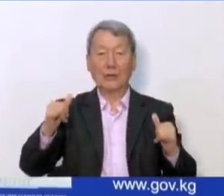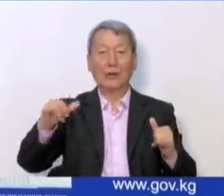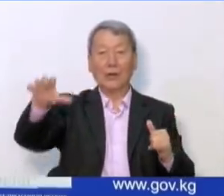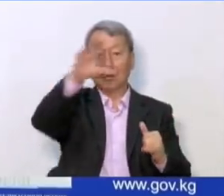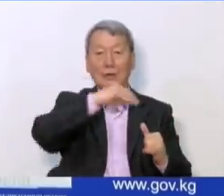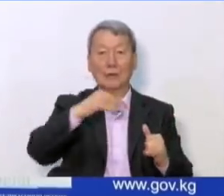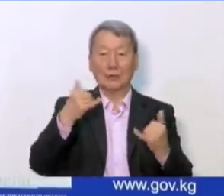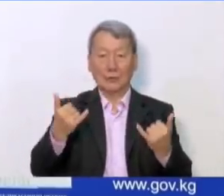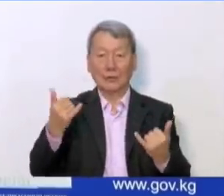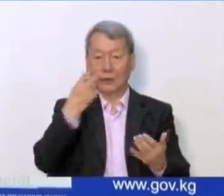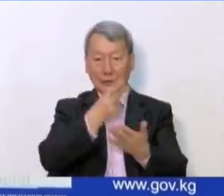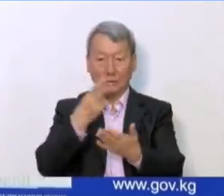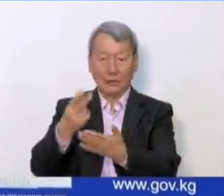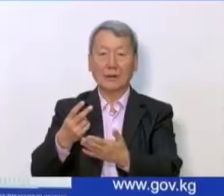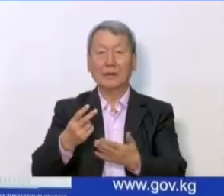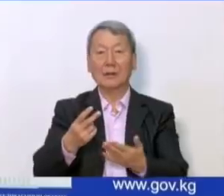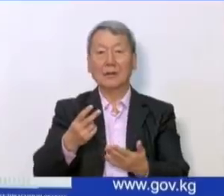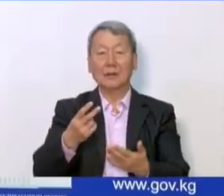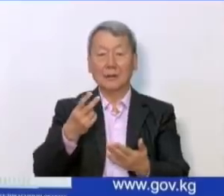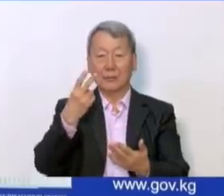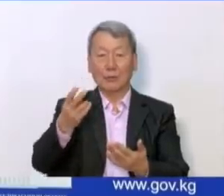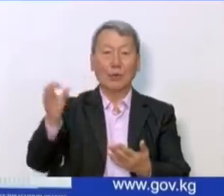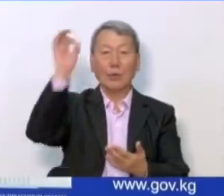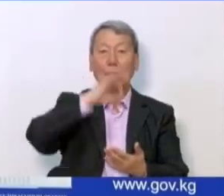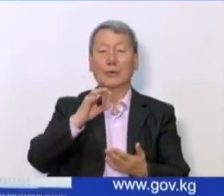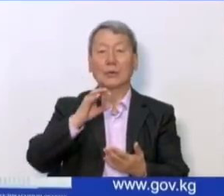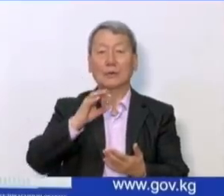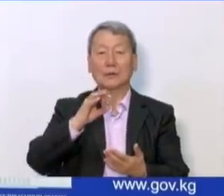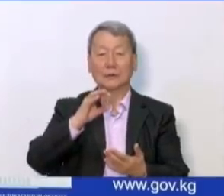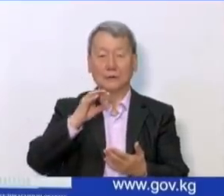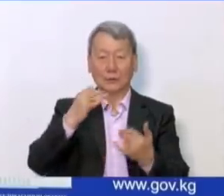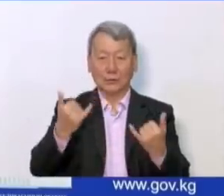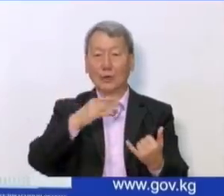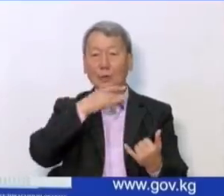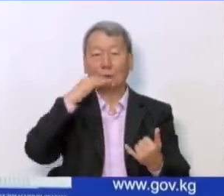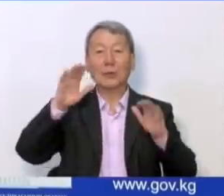өзүңүздөр көрүп атасыздар. Бул учурда мына көп жерде